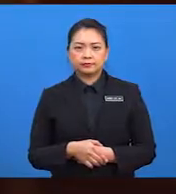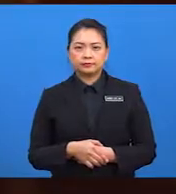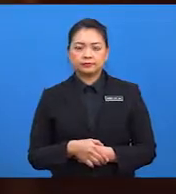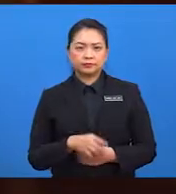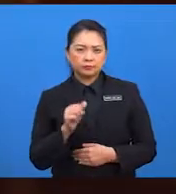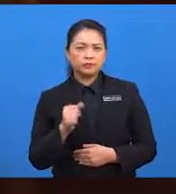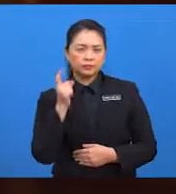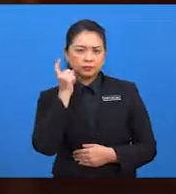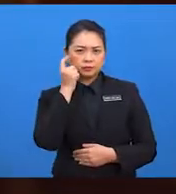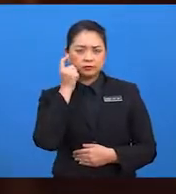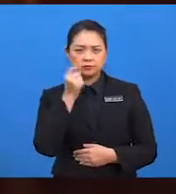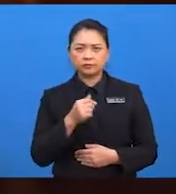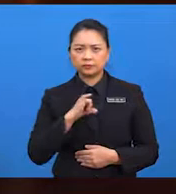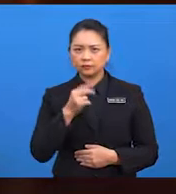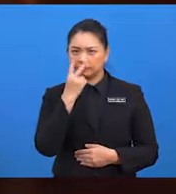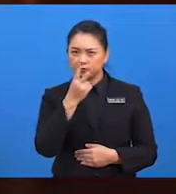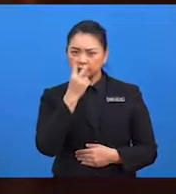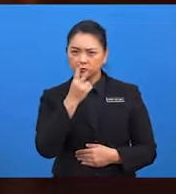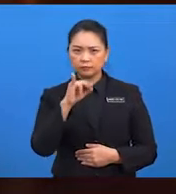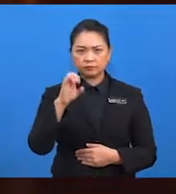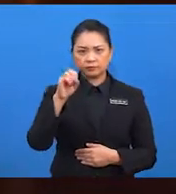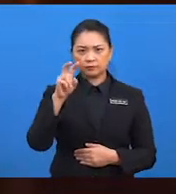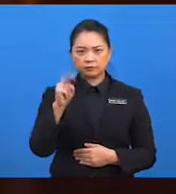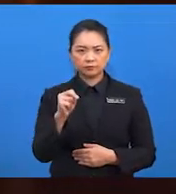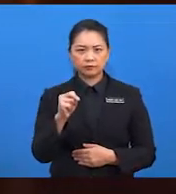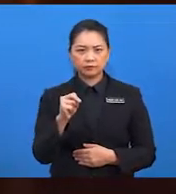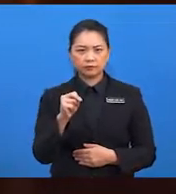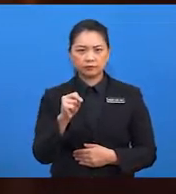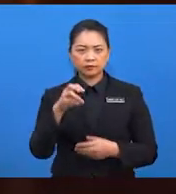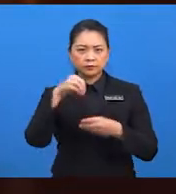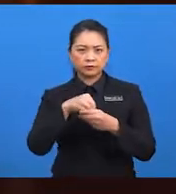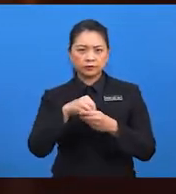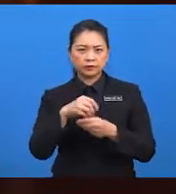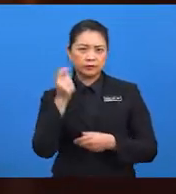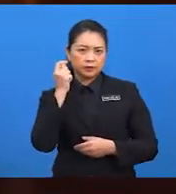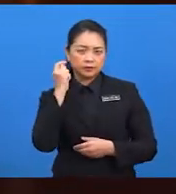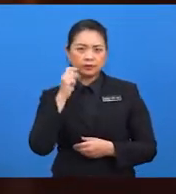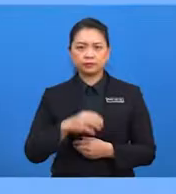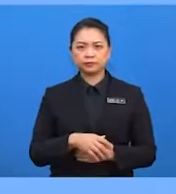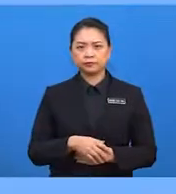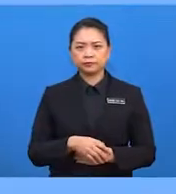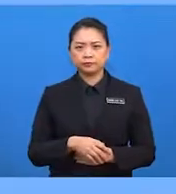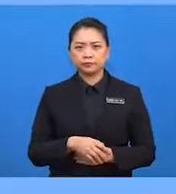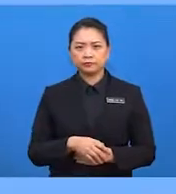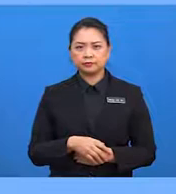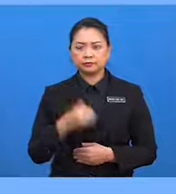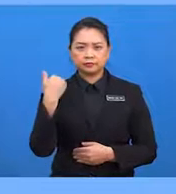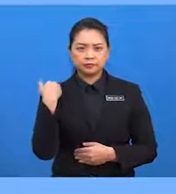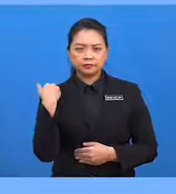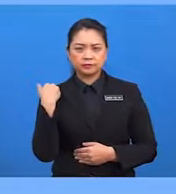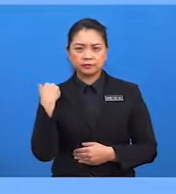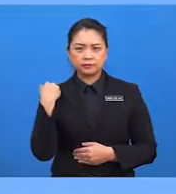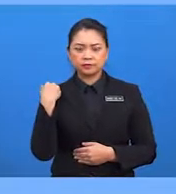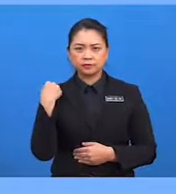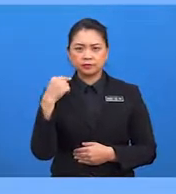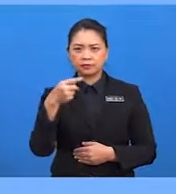Perasan tak dalam persamaan ion bagi pengayunan asid etanoik tadi? Ada simbol